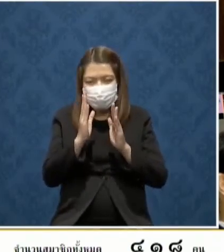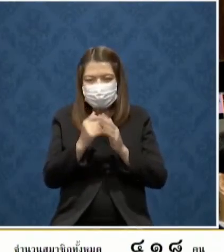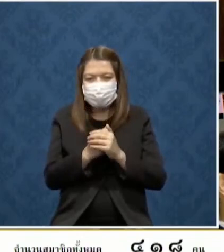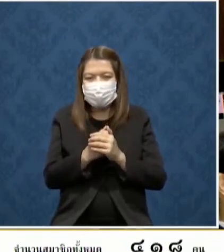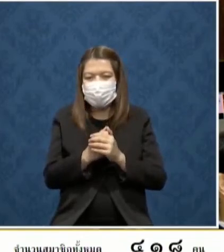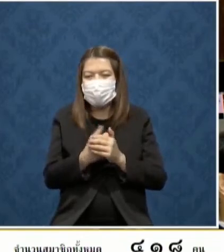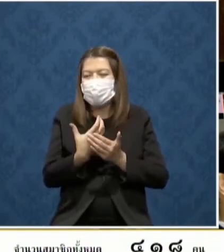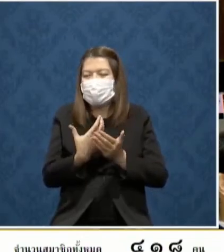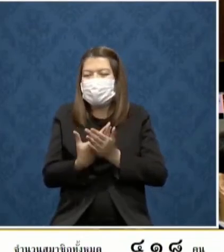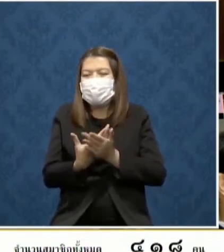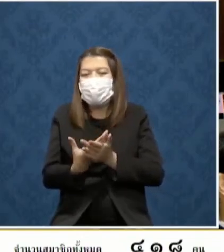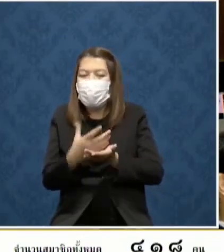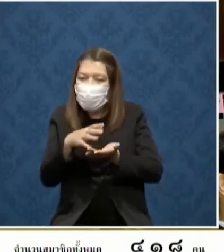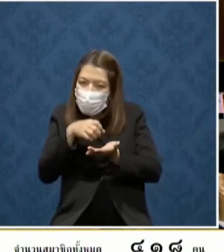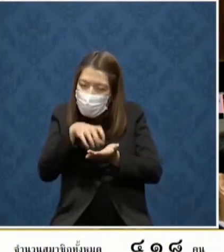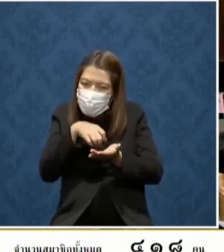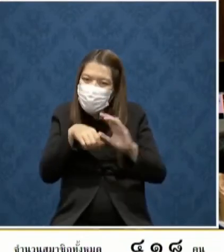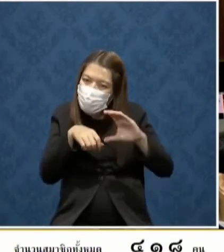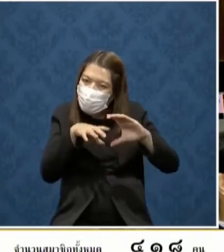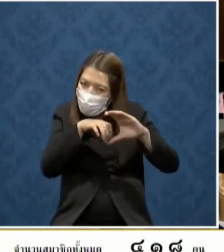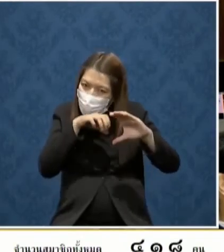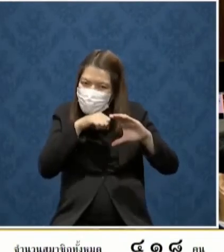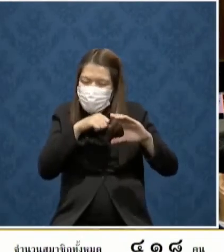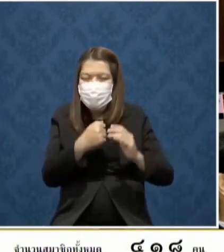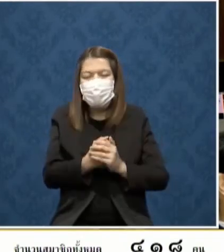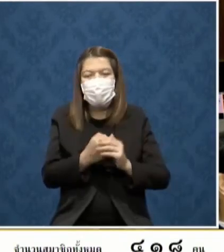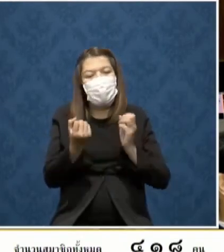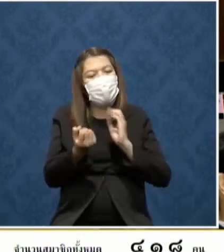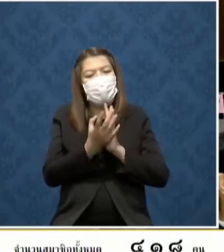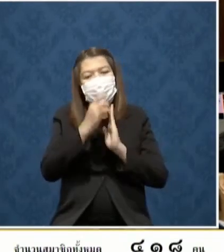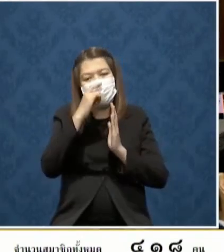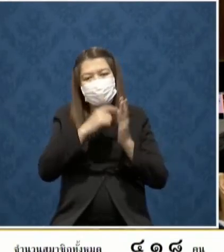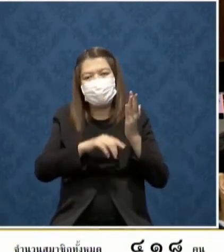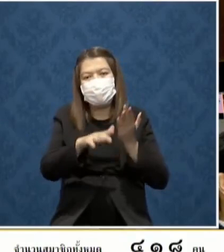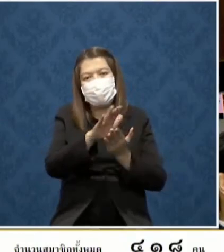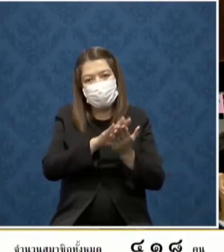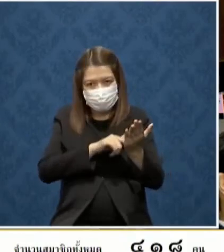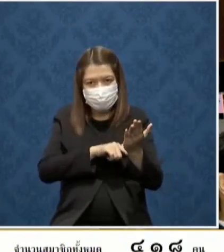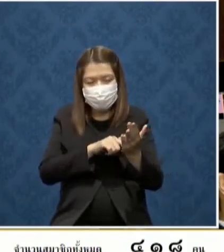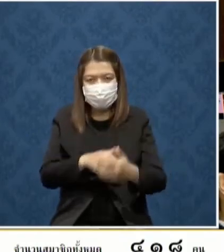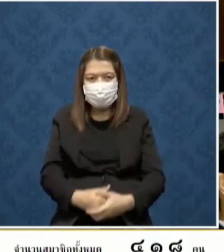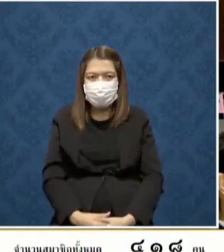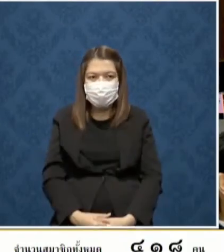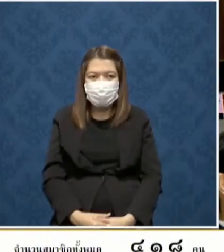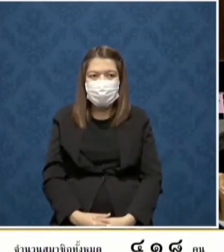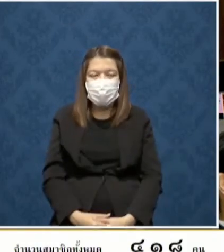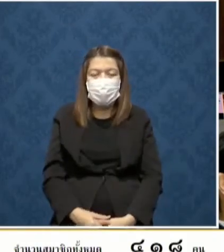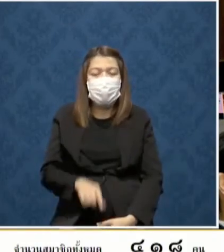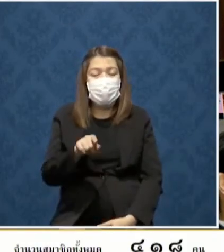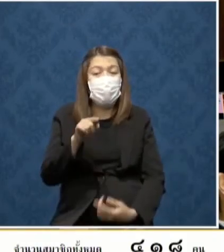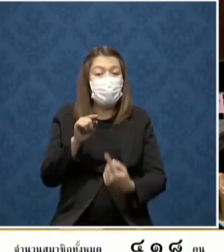กนกนจนพุงกาง สุดท้ายสร้างคามเสียหาใหกประเทศชาิมากมขนาดในอย่าไมหมกทปทครั เรื่องเฉา